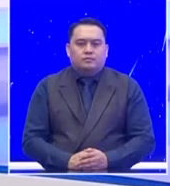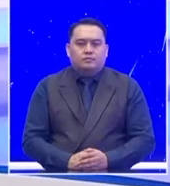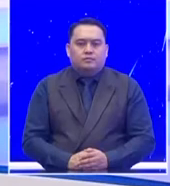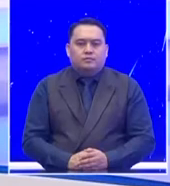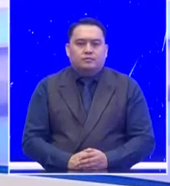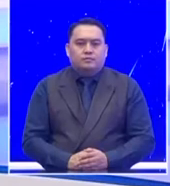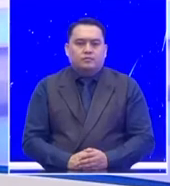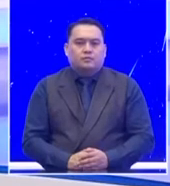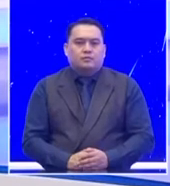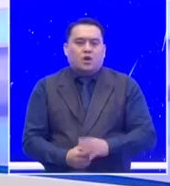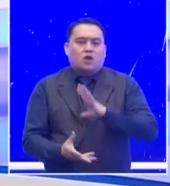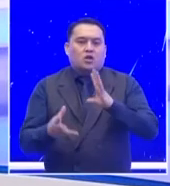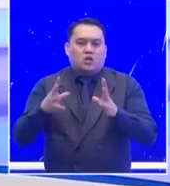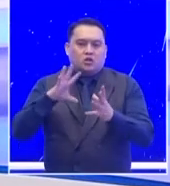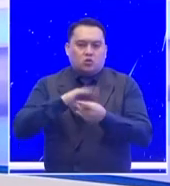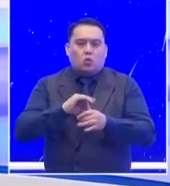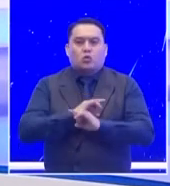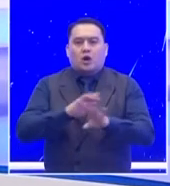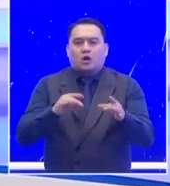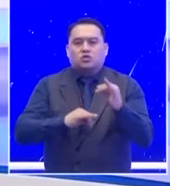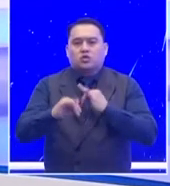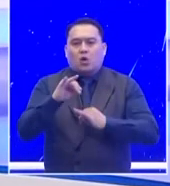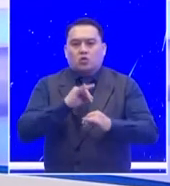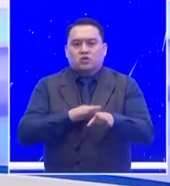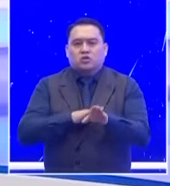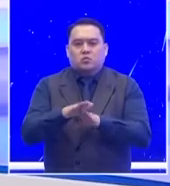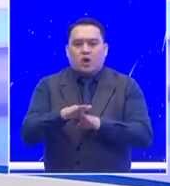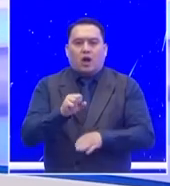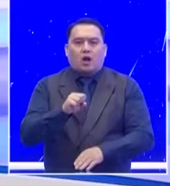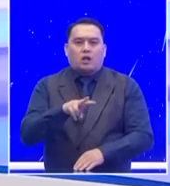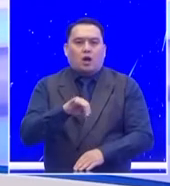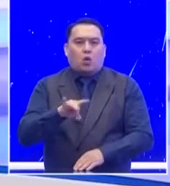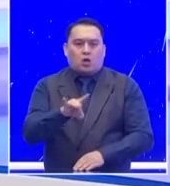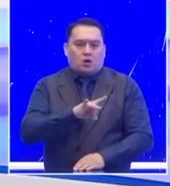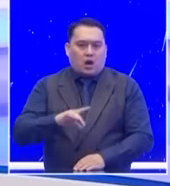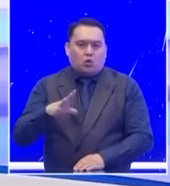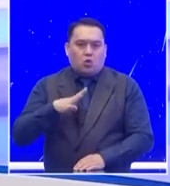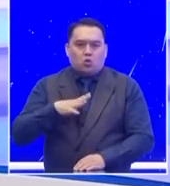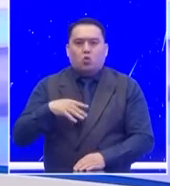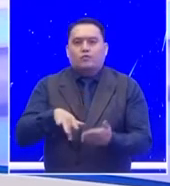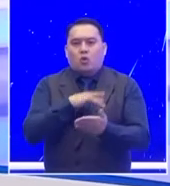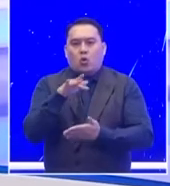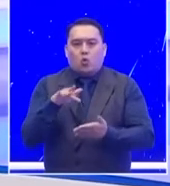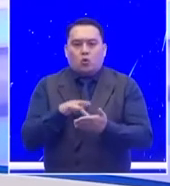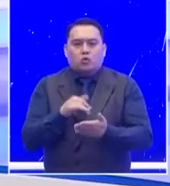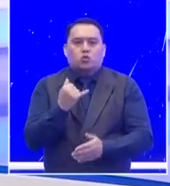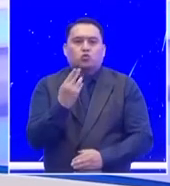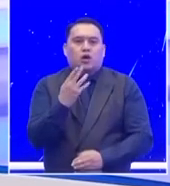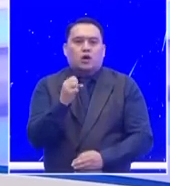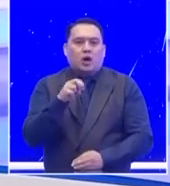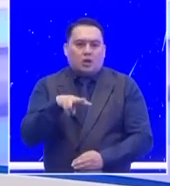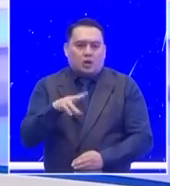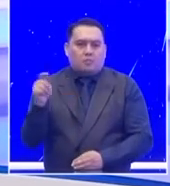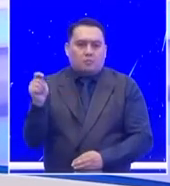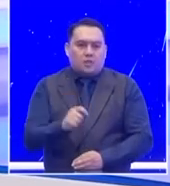Подвести итоги и двинуться вперед. Плодотворный диалог исполнительной власти с жителями Алакольского района прошел в городе Ушарал. Встречу